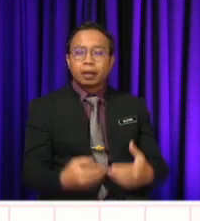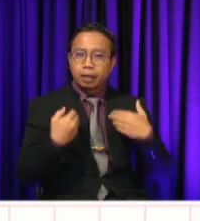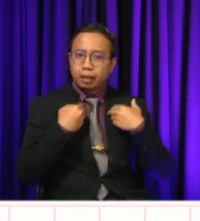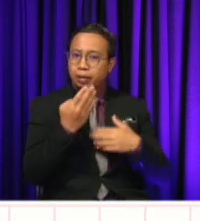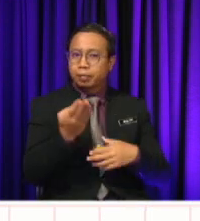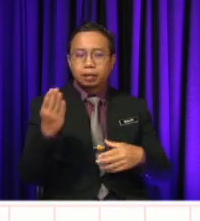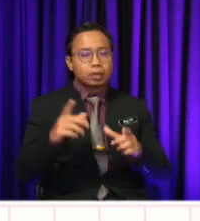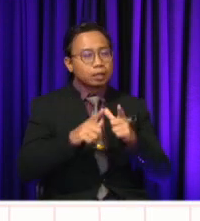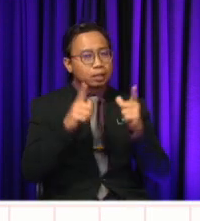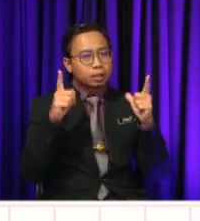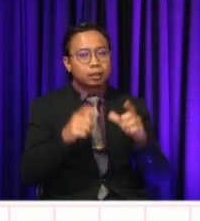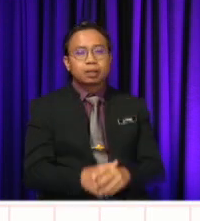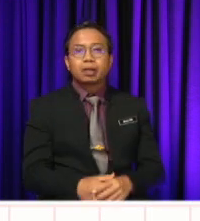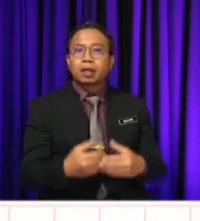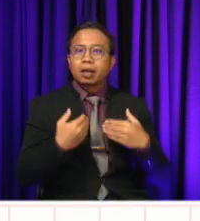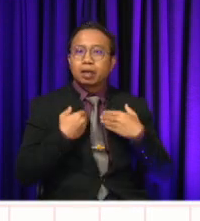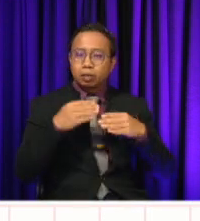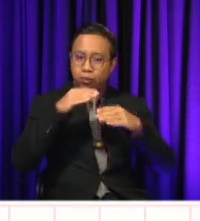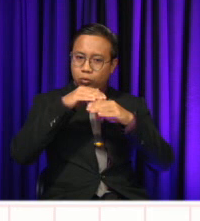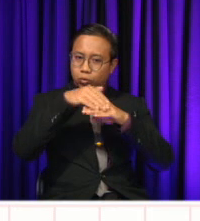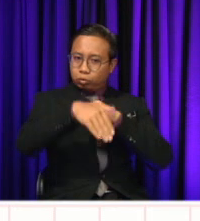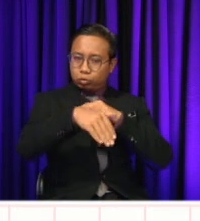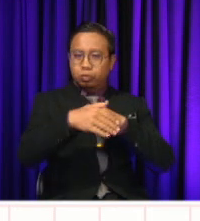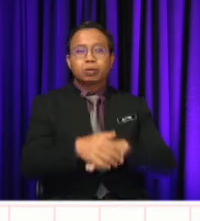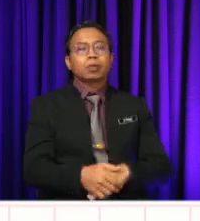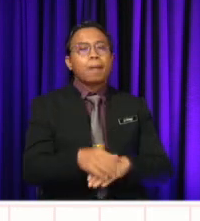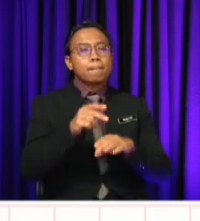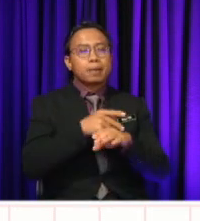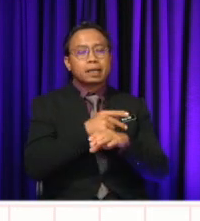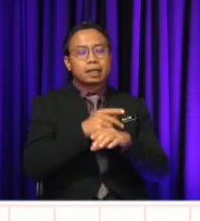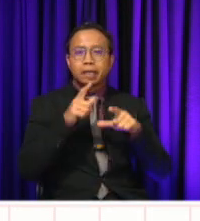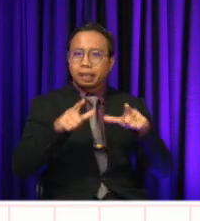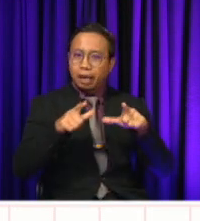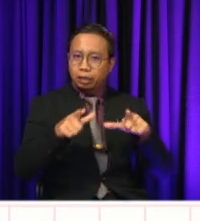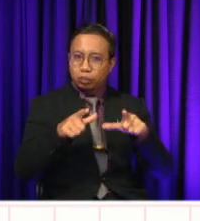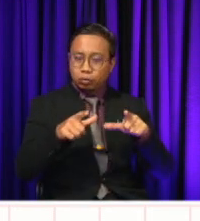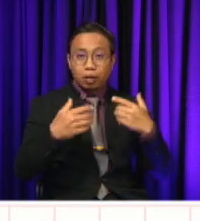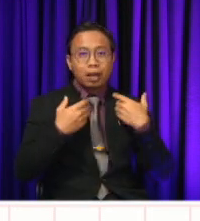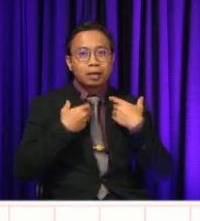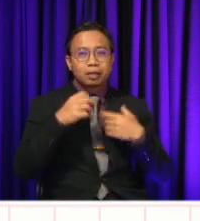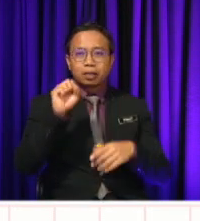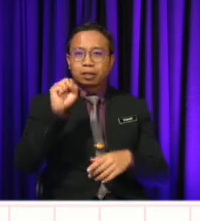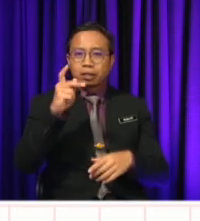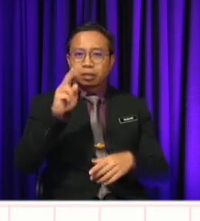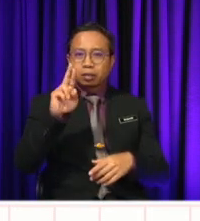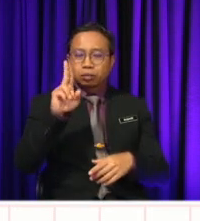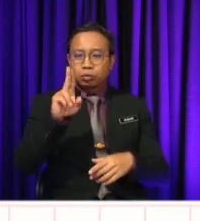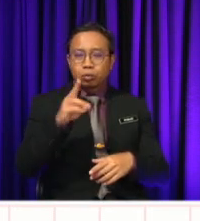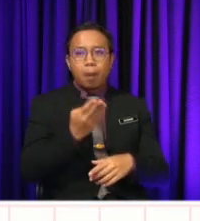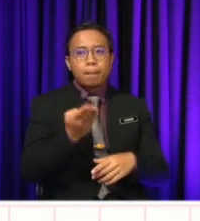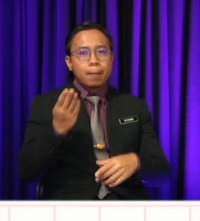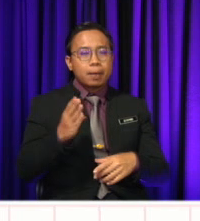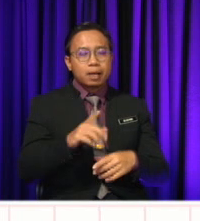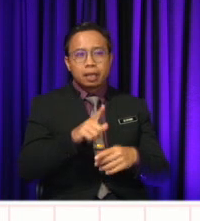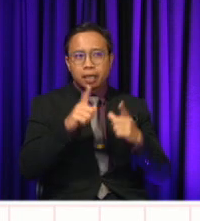ah dia ada gelungsur tapi dia pakai gulung kayu Batu kita ada scrub ini adalah bahan-bahan lain